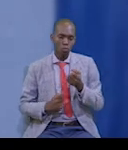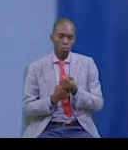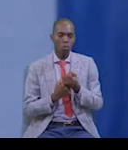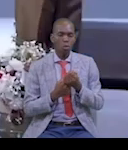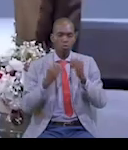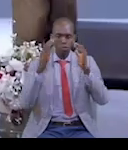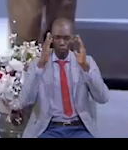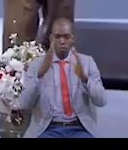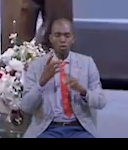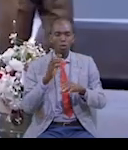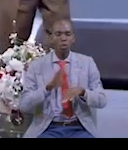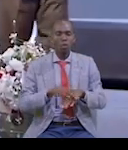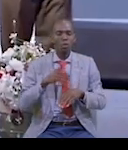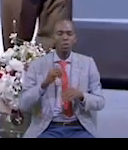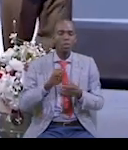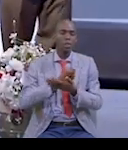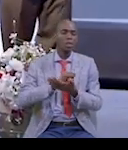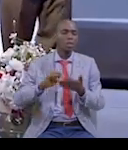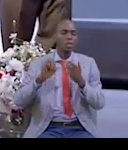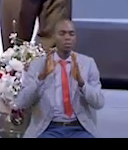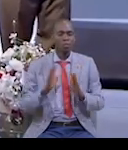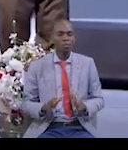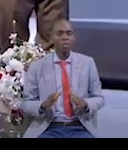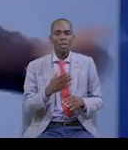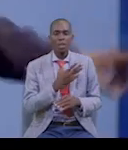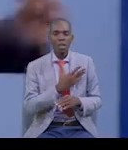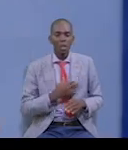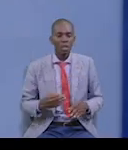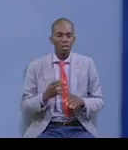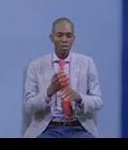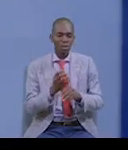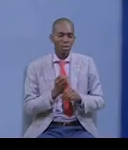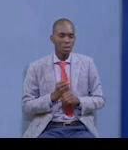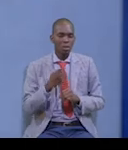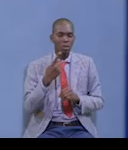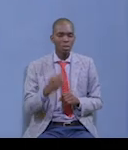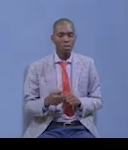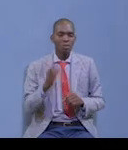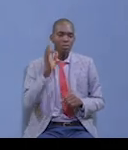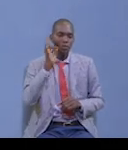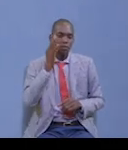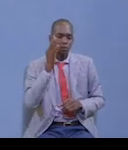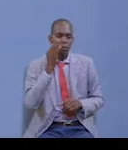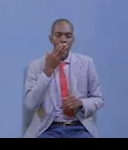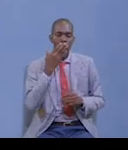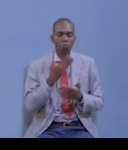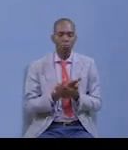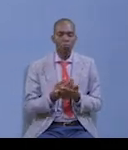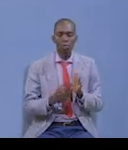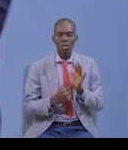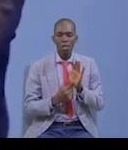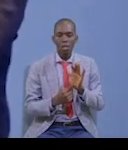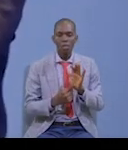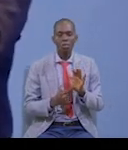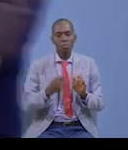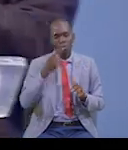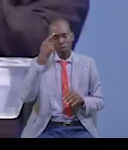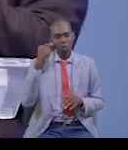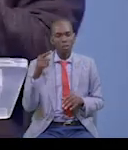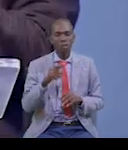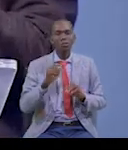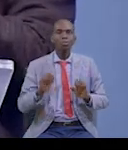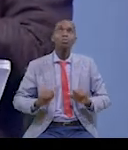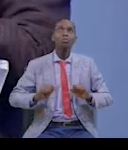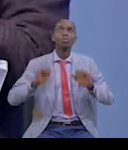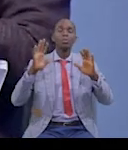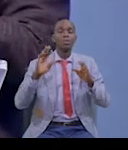తదేక దృష్టి పవిత్ర పరచువాని మీద ఉండాలి. It has its fruit because of surrender. ఆ యొక్క లోబడ్డం ద్వారా దాని ఫలాన్ని కలిగి ఉండాలి. Number